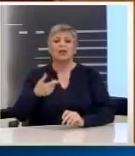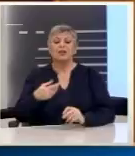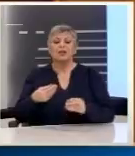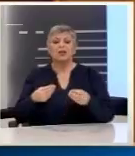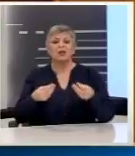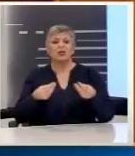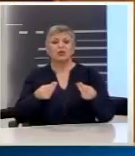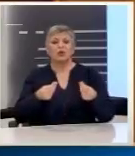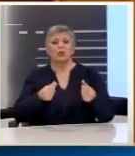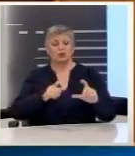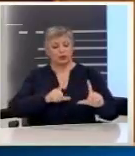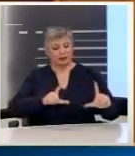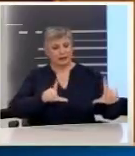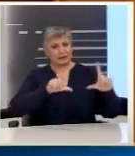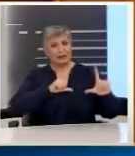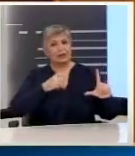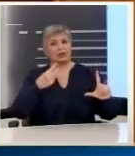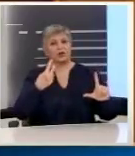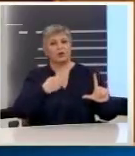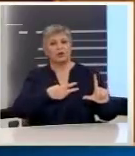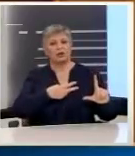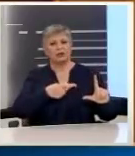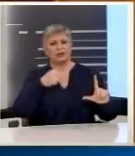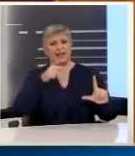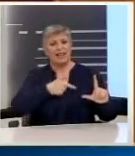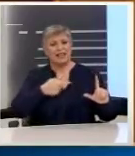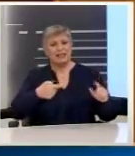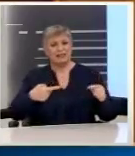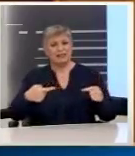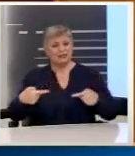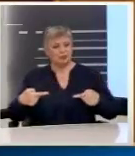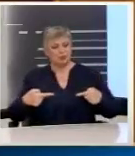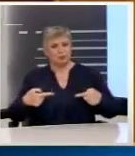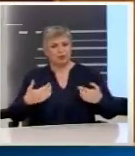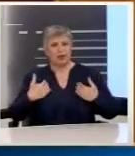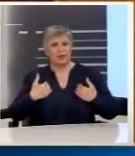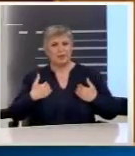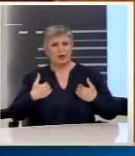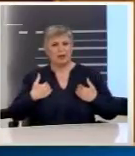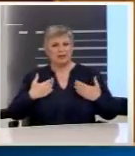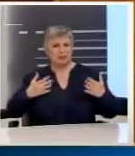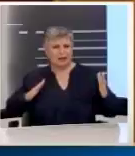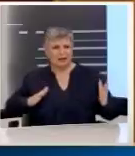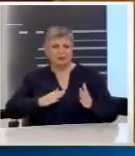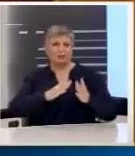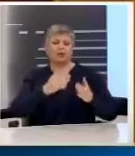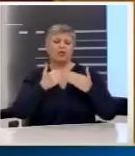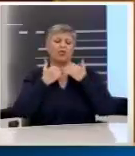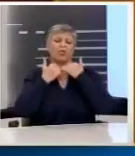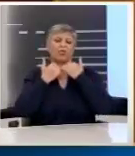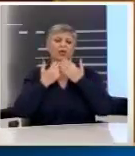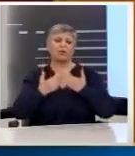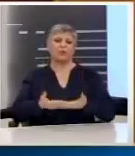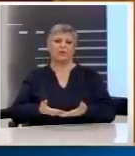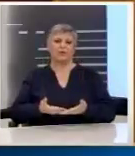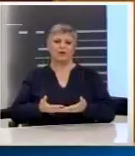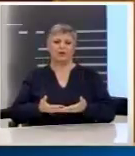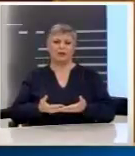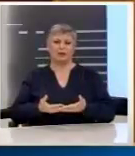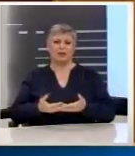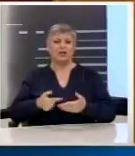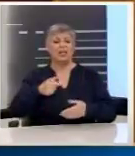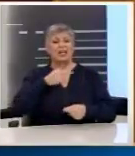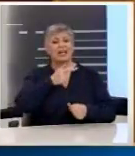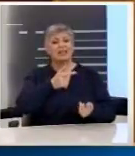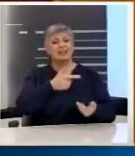δεν μπορείτε να αντιπαρατεθείτε. Είναι ακριβώς αυτό το πεδίο της πολιτικής που θέλετε να αποφύγετε και